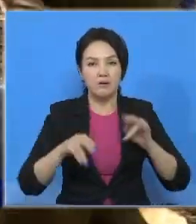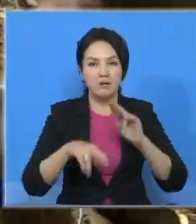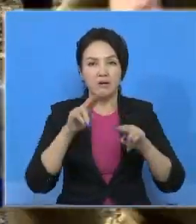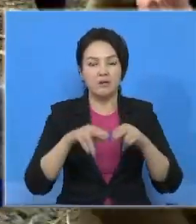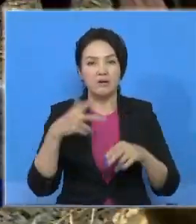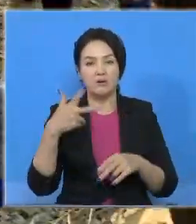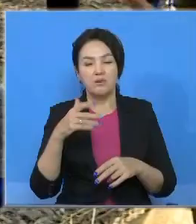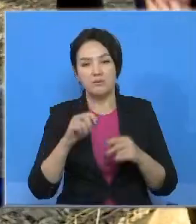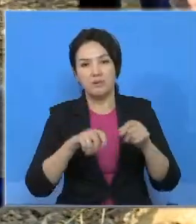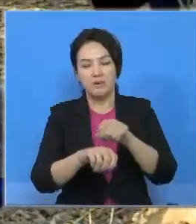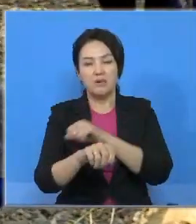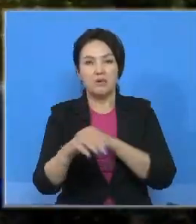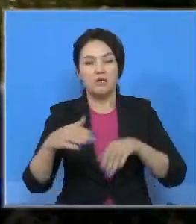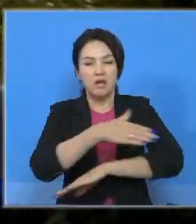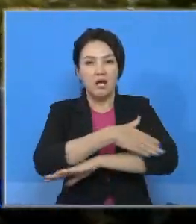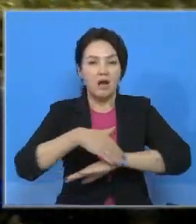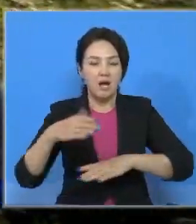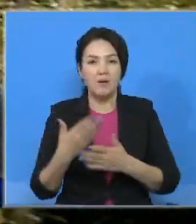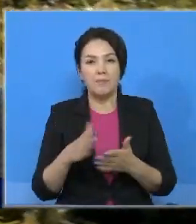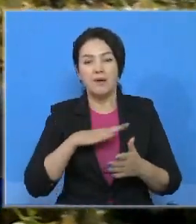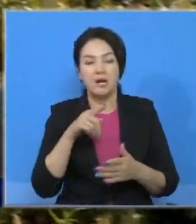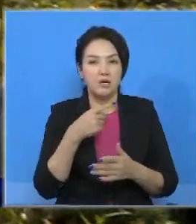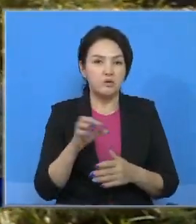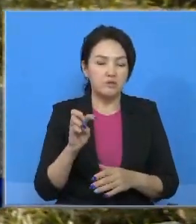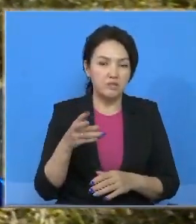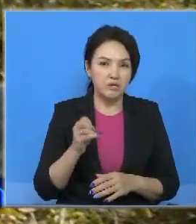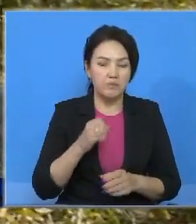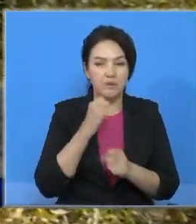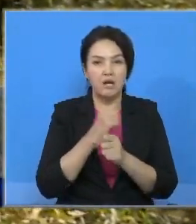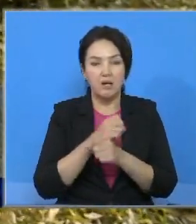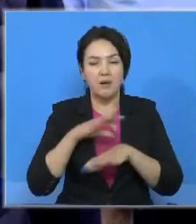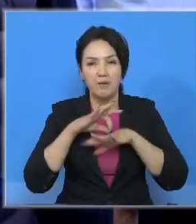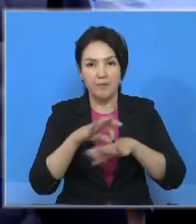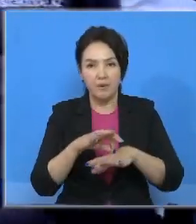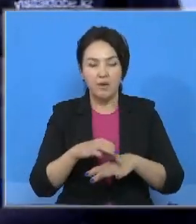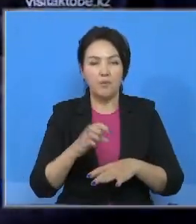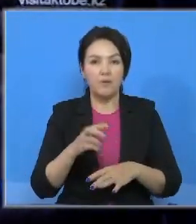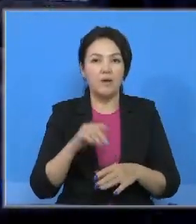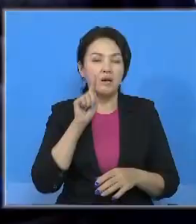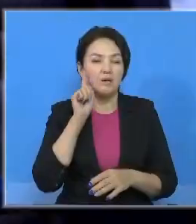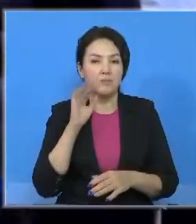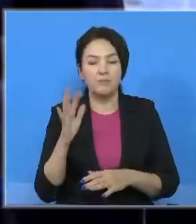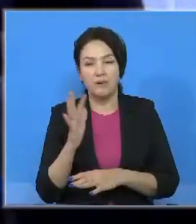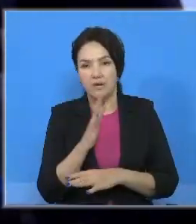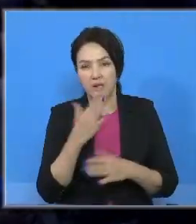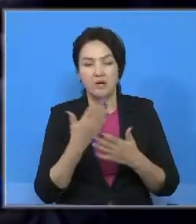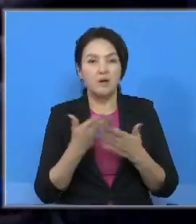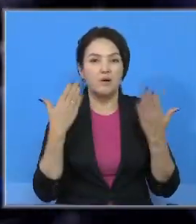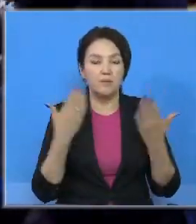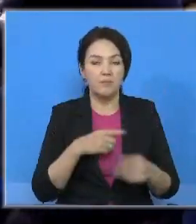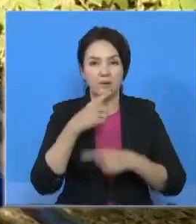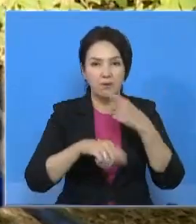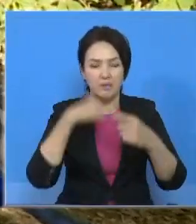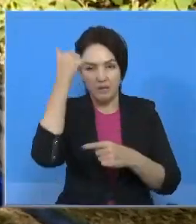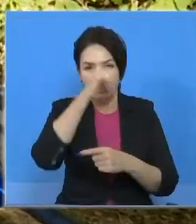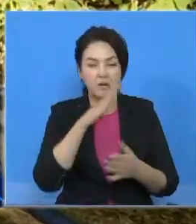построить 3-километровую набережную. И, как отметил Ералы Тугжанов, работы будут проводиться с учетом зеленого массива. И уже в следующем